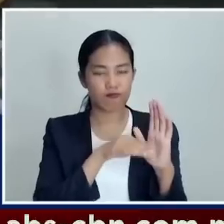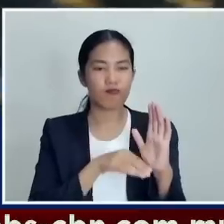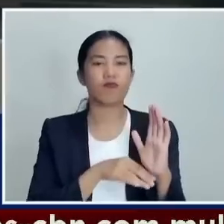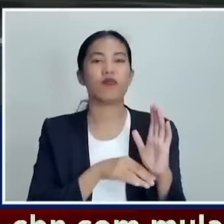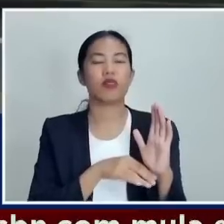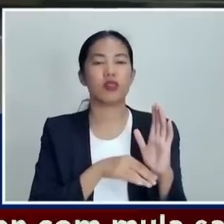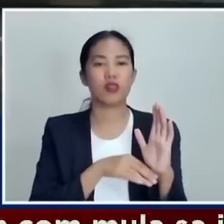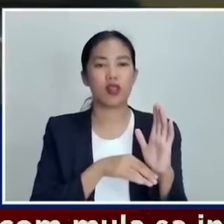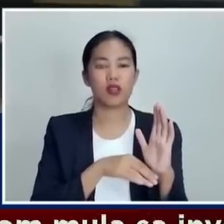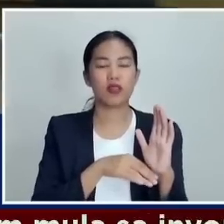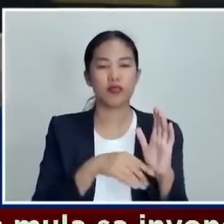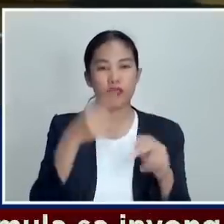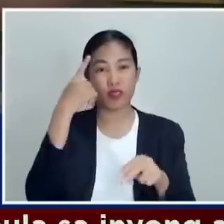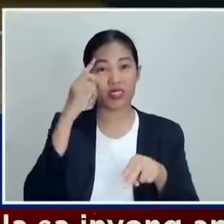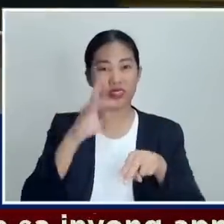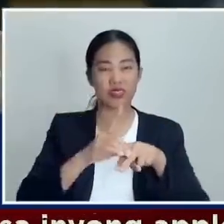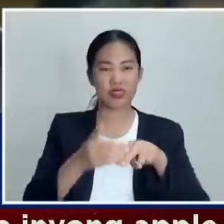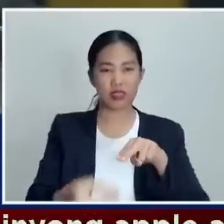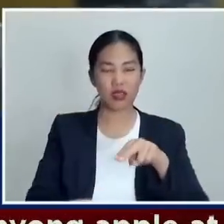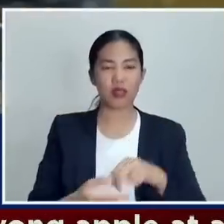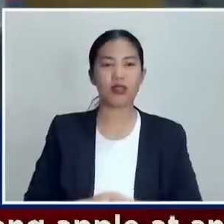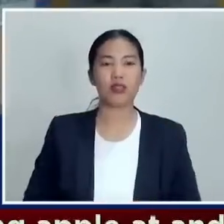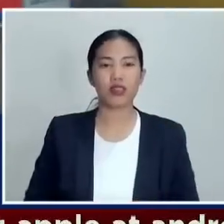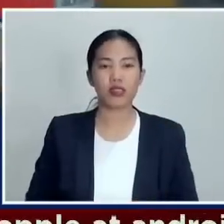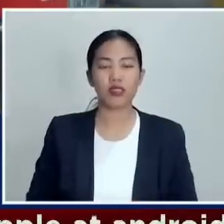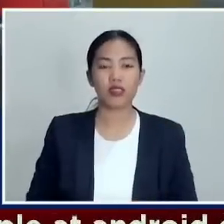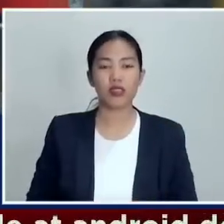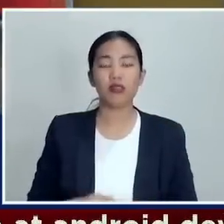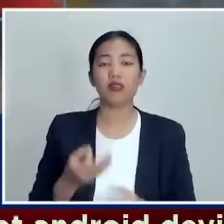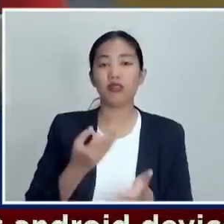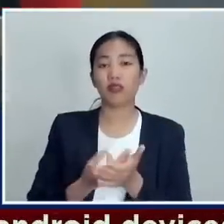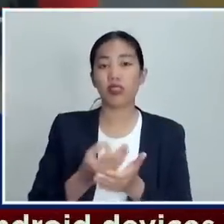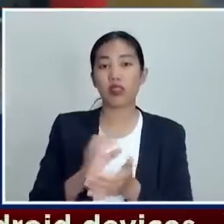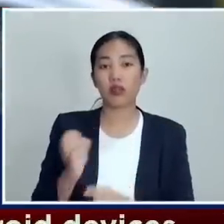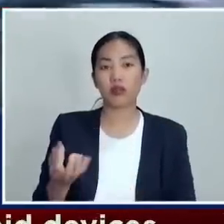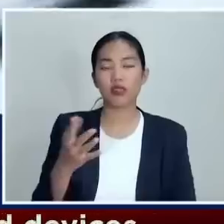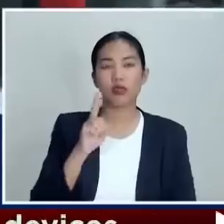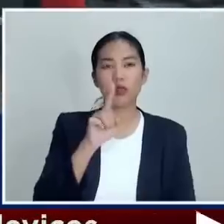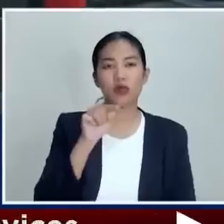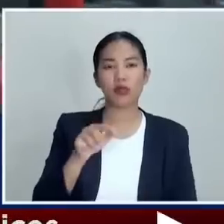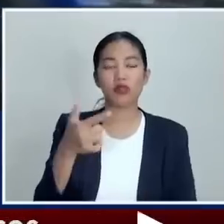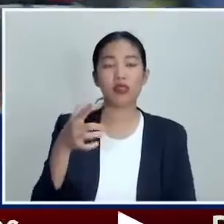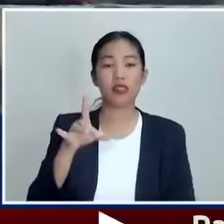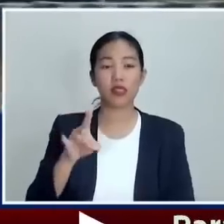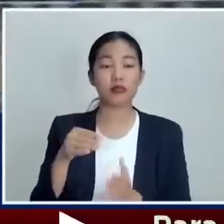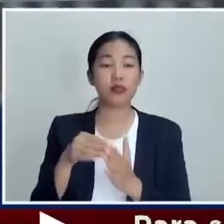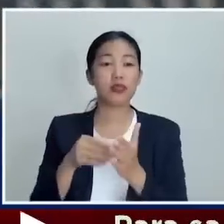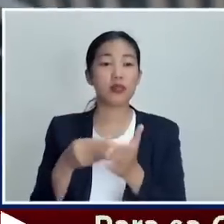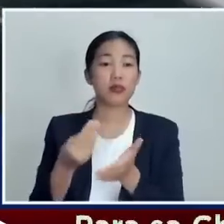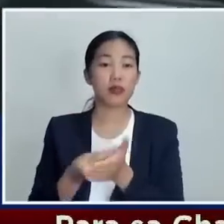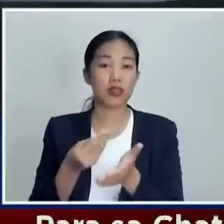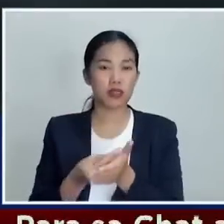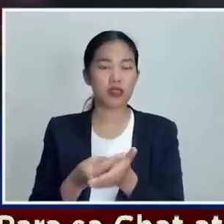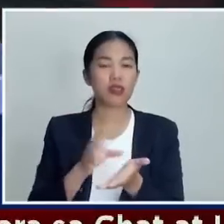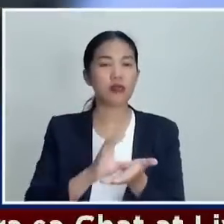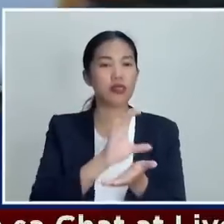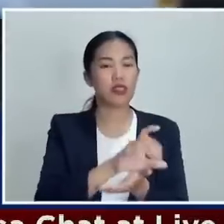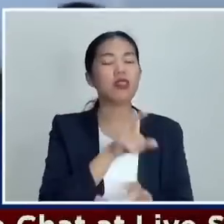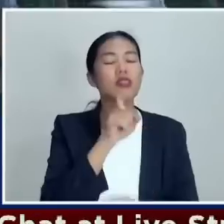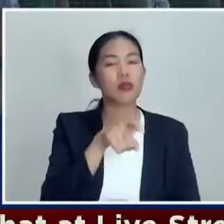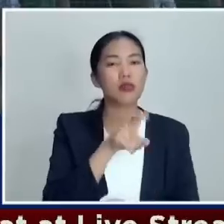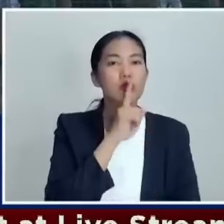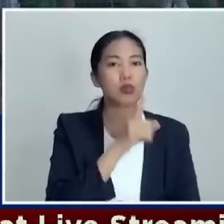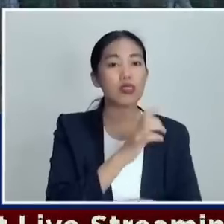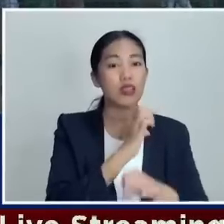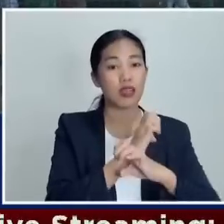discount. Nakalaan dapat ang pondong 1.28 billion pesos sa libreng sakay sa EDSA Bus Carousel. Sa pagtataya